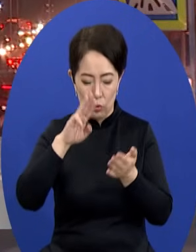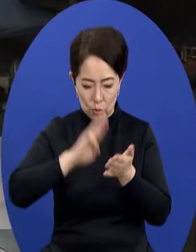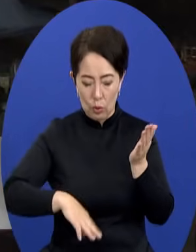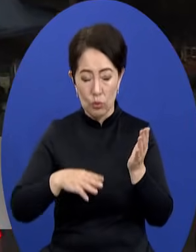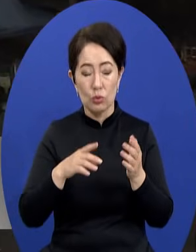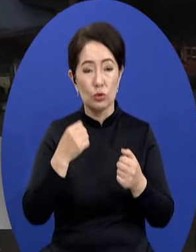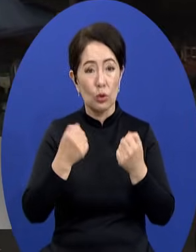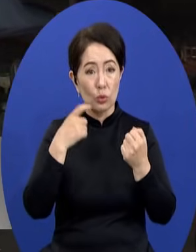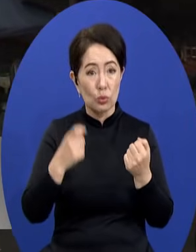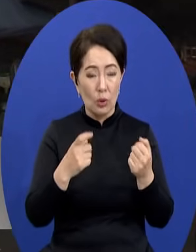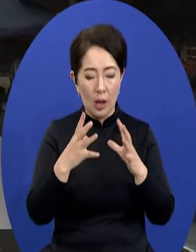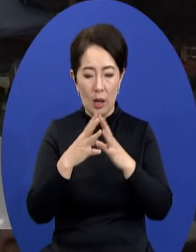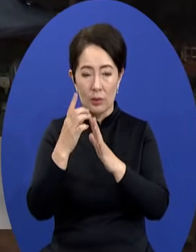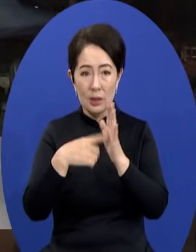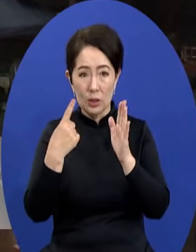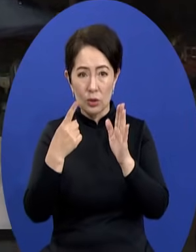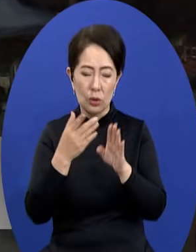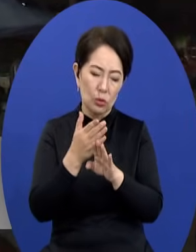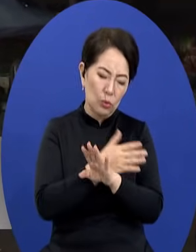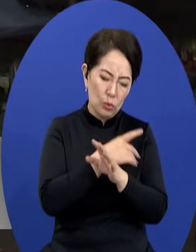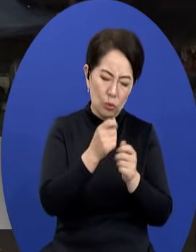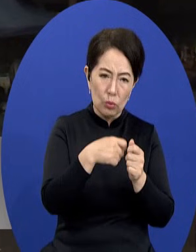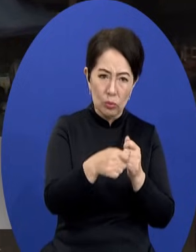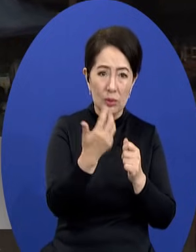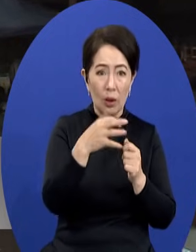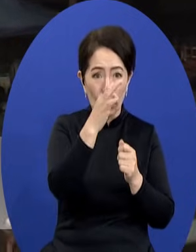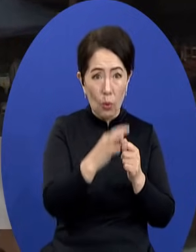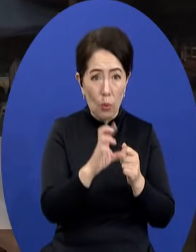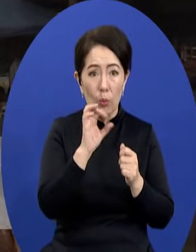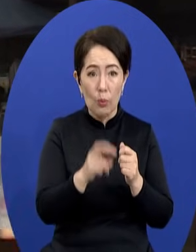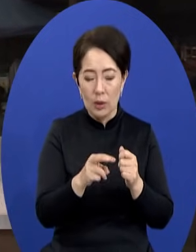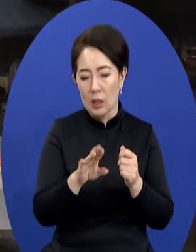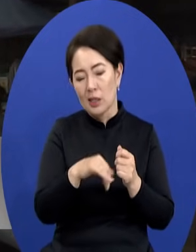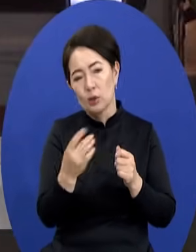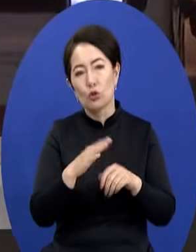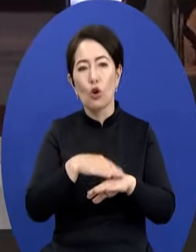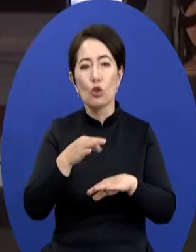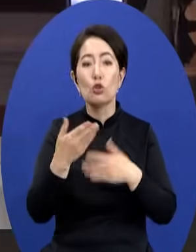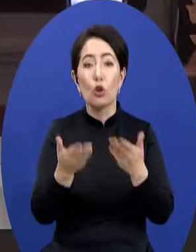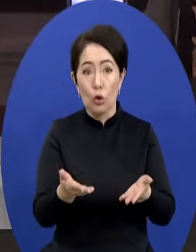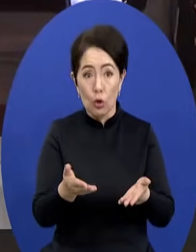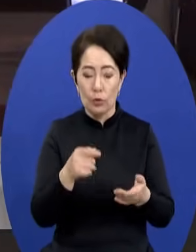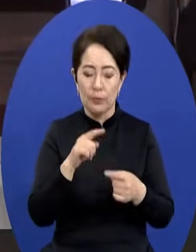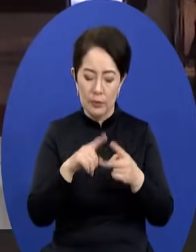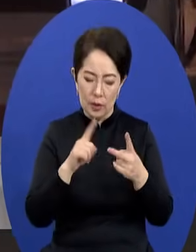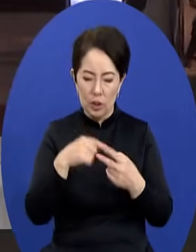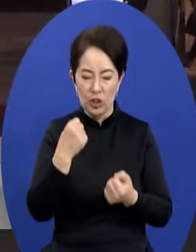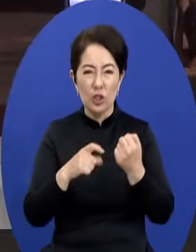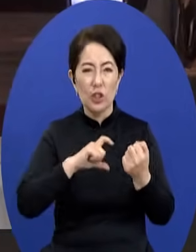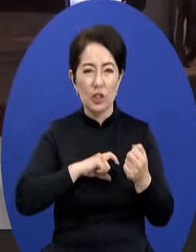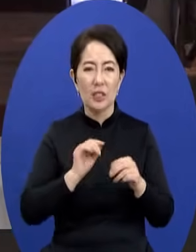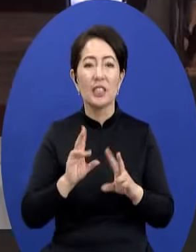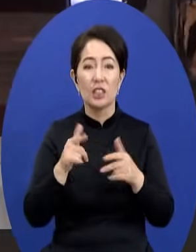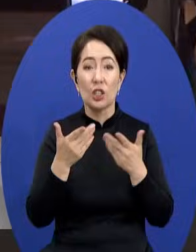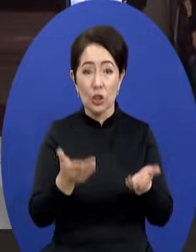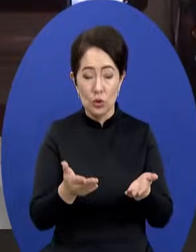жолооч 10-р сарын 1-ээс өмнө нийт торгуулийнхаа 50% төлбөл үлдсэн 50%-ийг өршөөх юм байна. За мөн жолооны эрхийг нь сэргээх